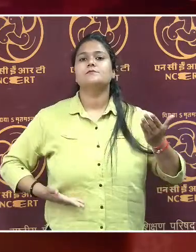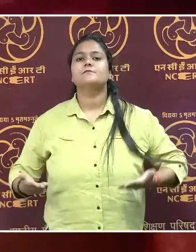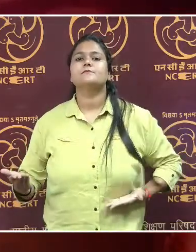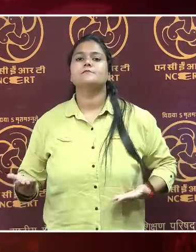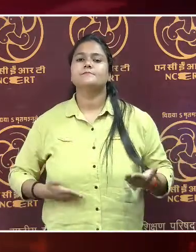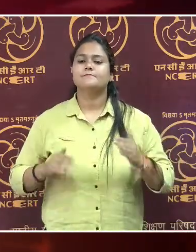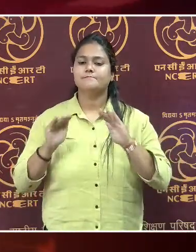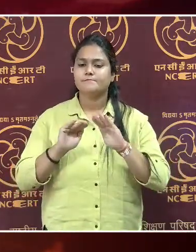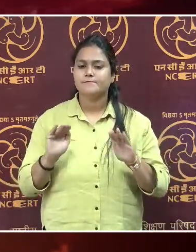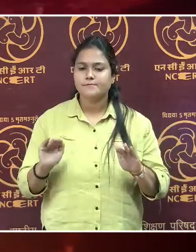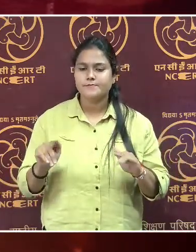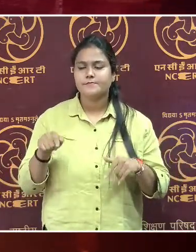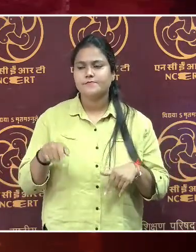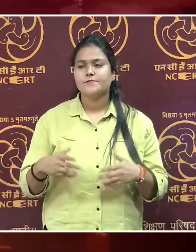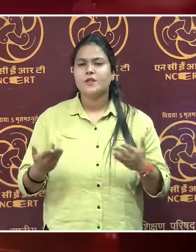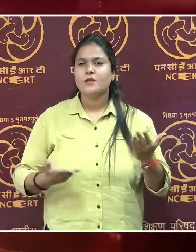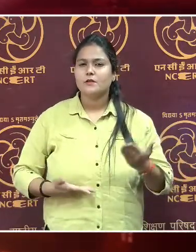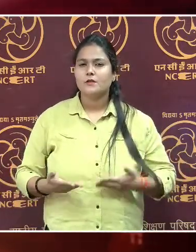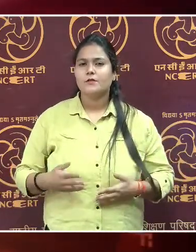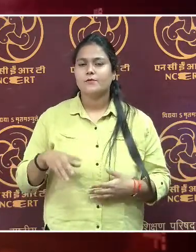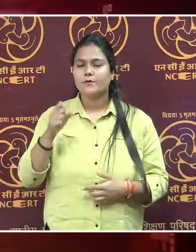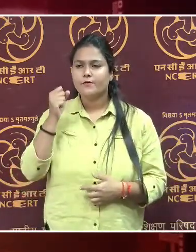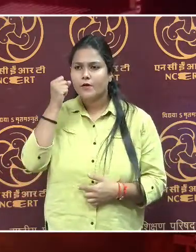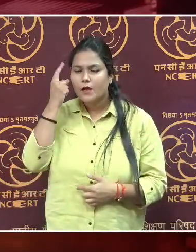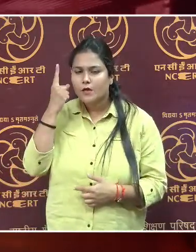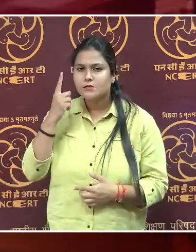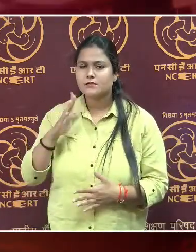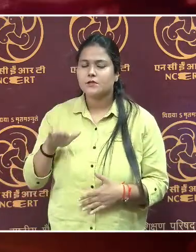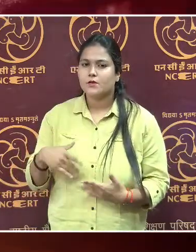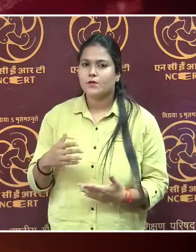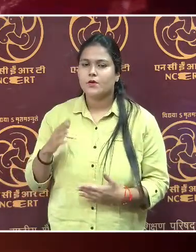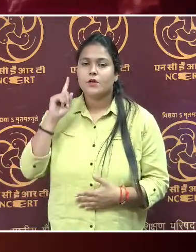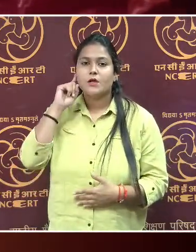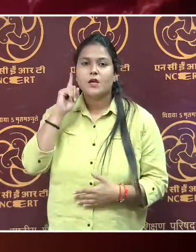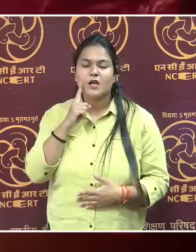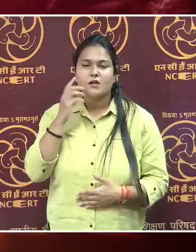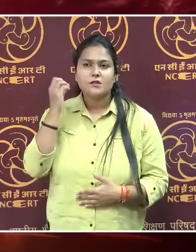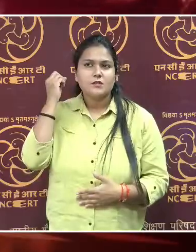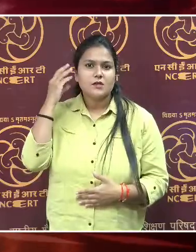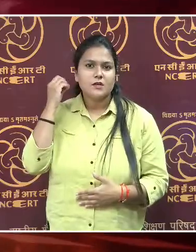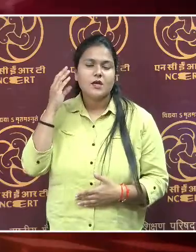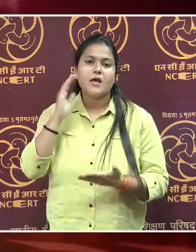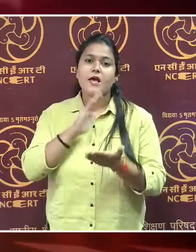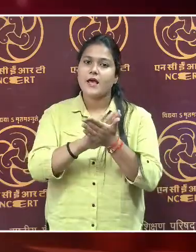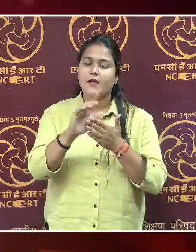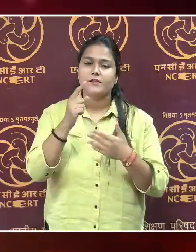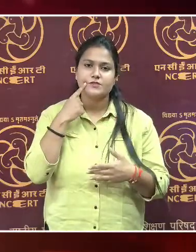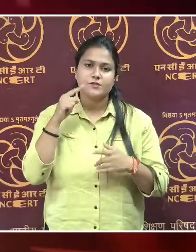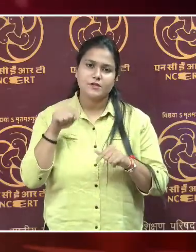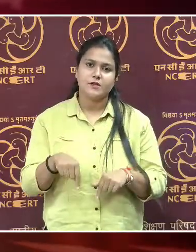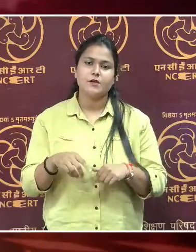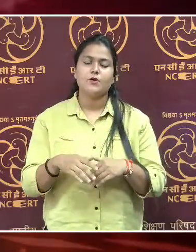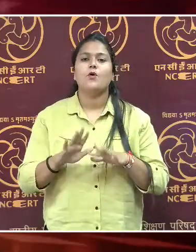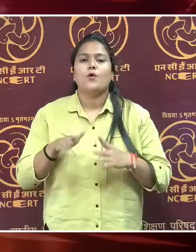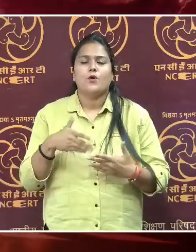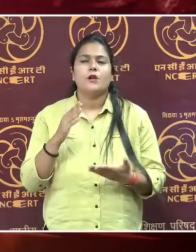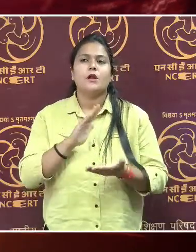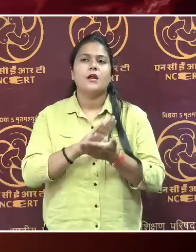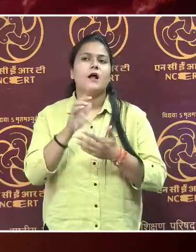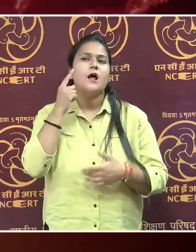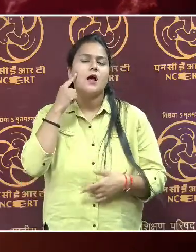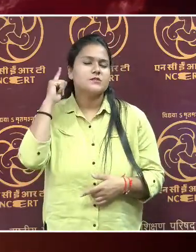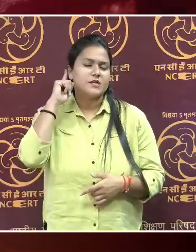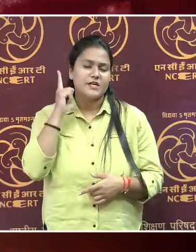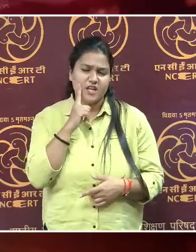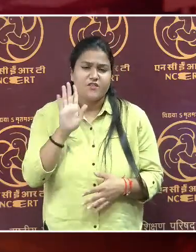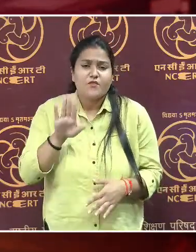का अक्सर हो जाता है क्योंकि उसे हियरिंग चैलेंज है, हियरिंग इम्पेयरमेंट है, या तो हार्ड ऑफ हियरिंग होगी या डेफनेस